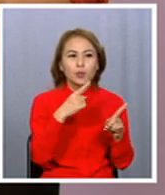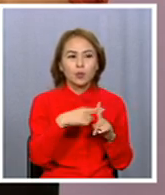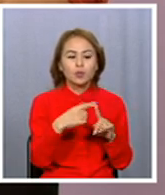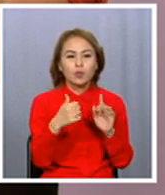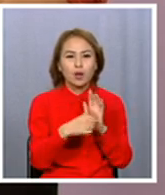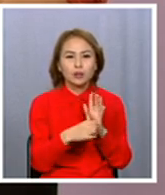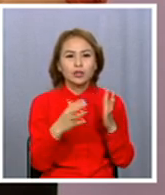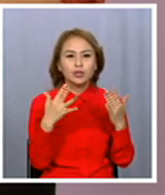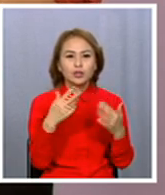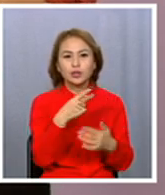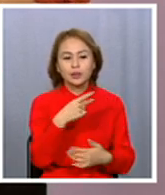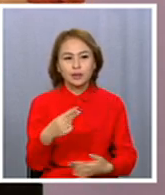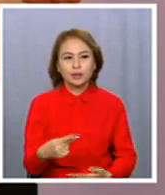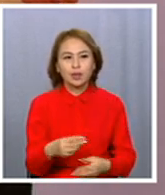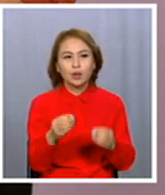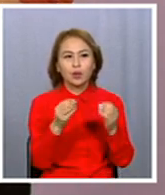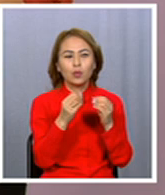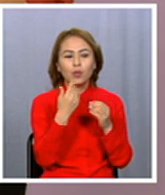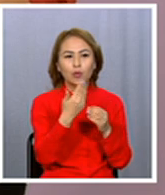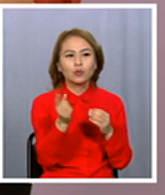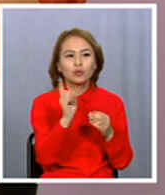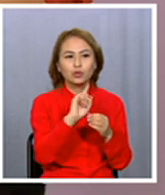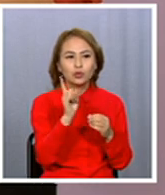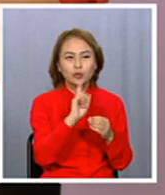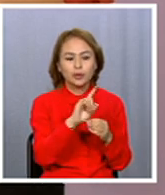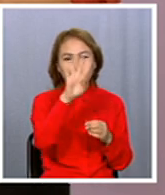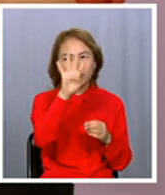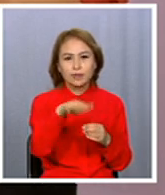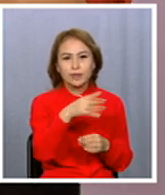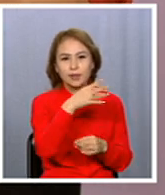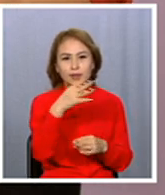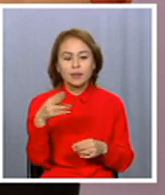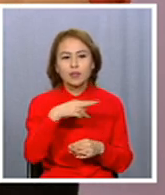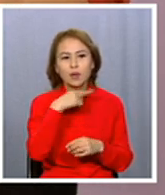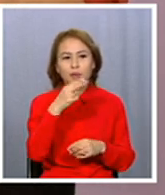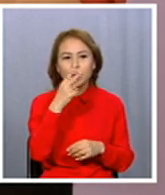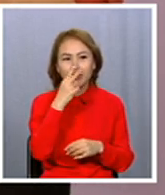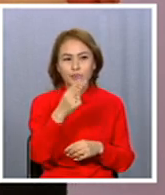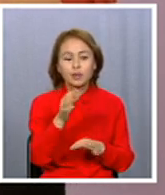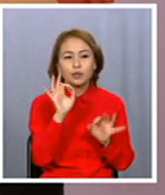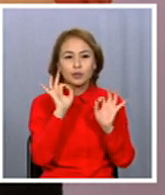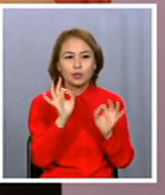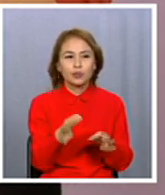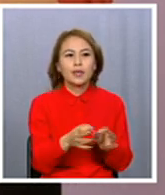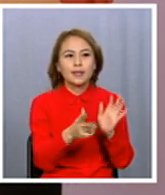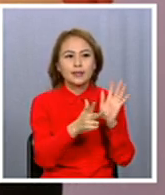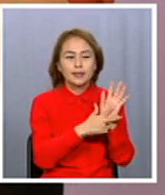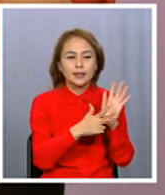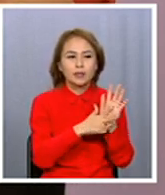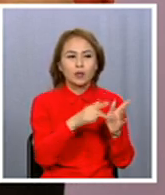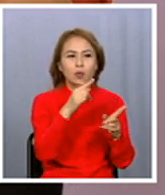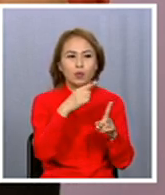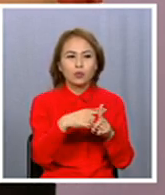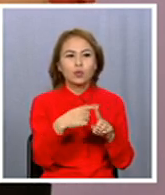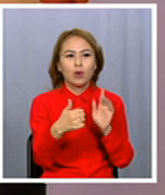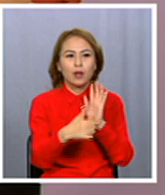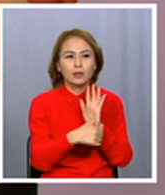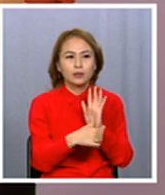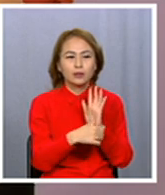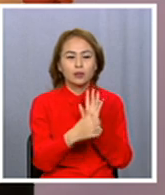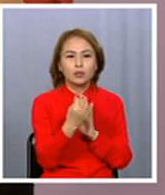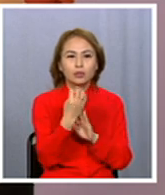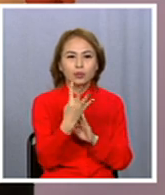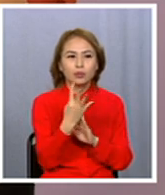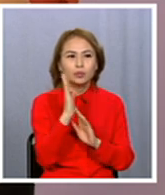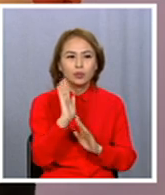бен 6-ның қосындысы нешеге тең? Ол үшін кестеге назар аударамыз. Дұрыс айтасындар, 8 бен 6-ның қосындысы